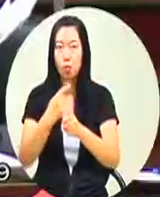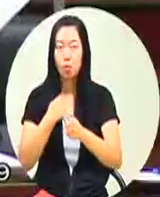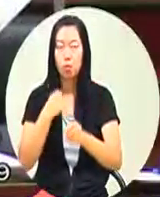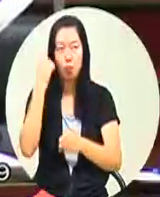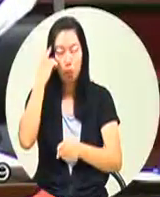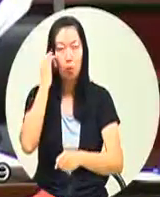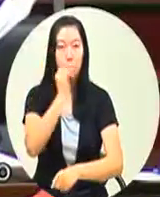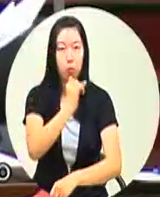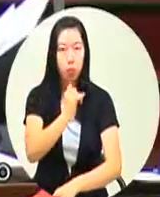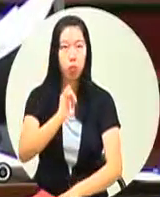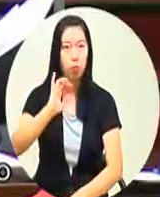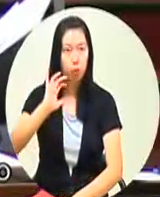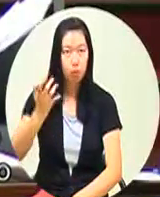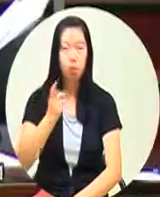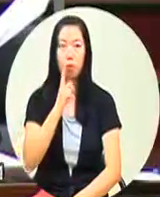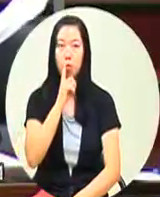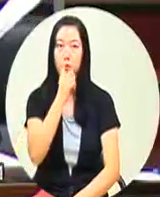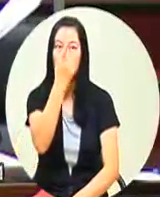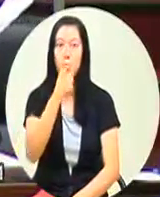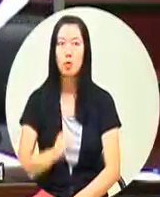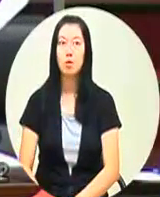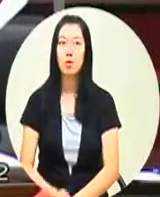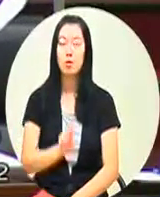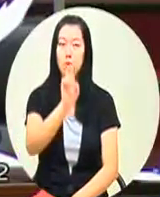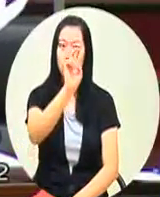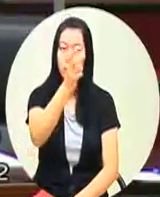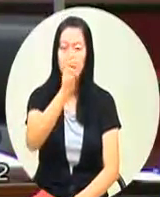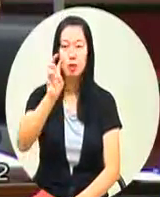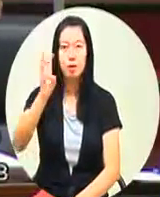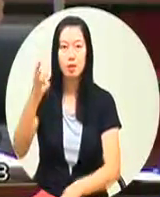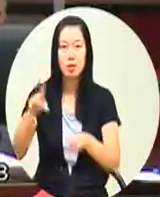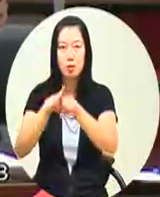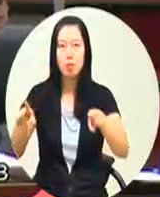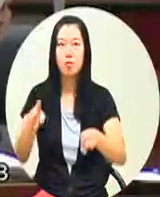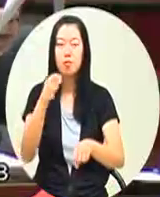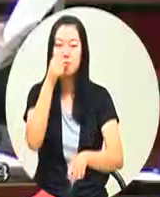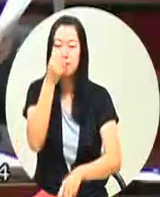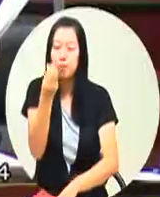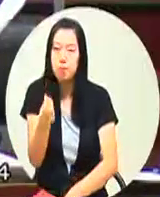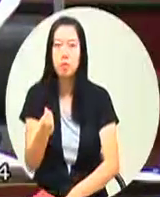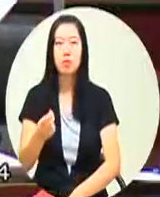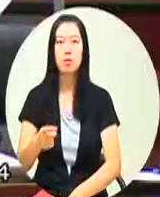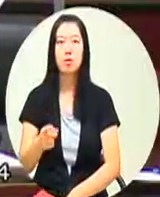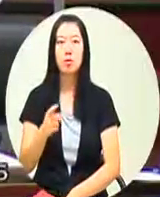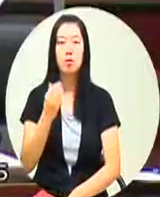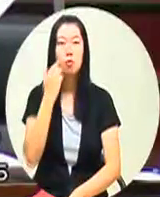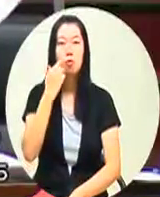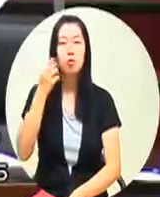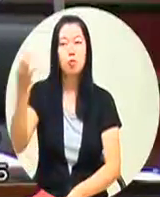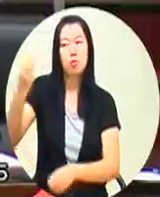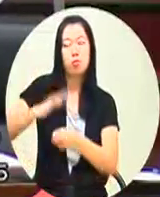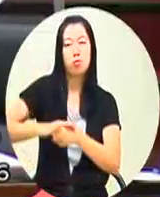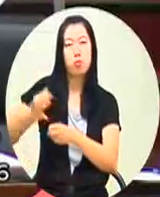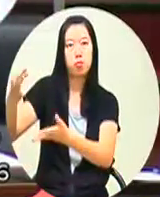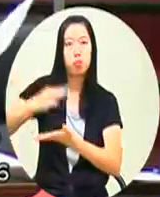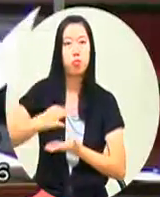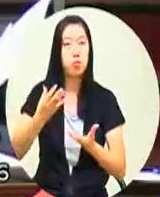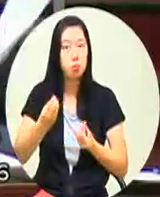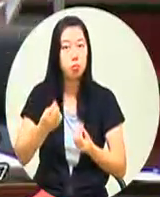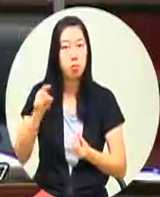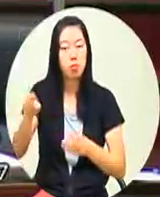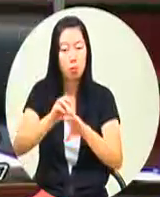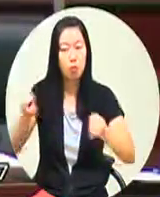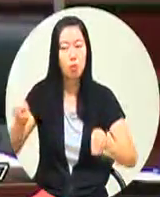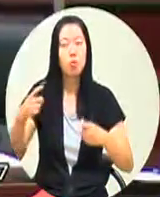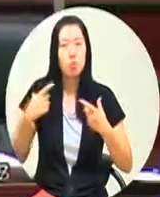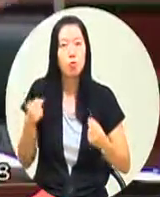是说，只有二三十坪的人，他也没领过你的钱，啊，那土地本来原来就是他的，你